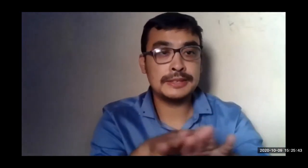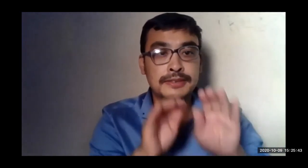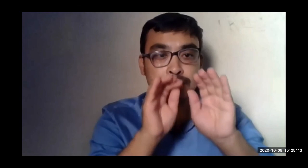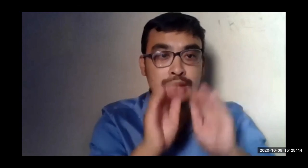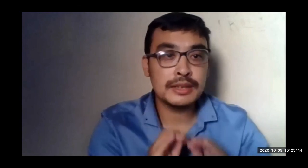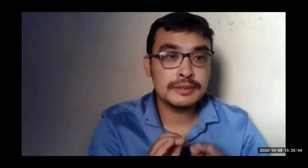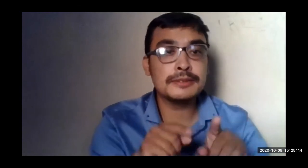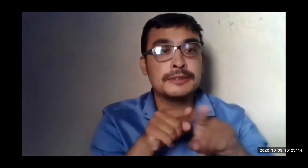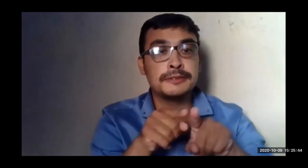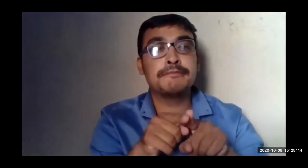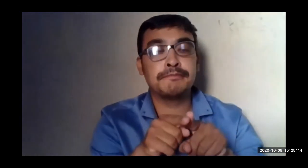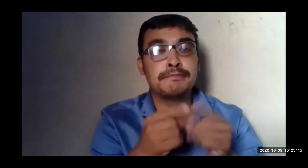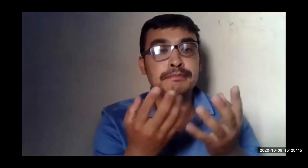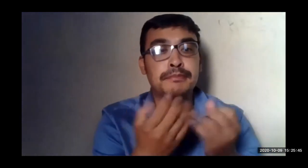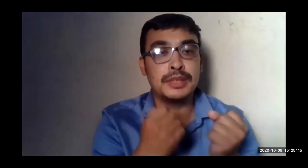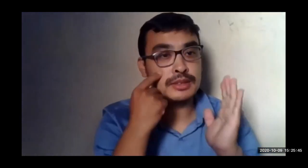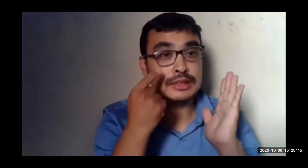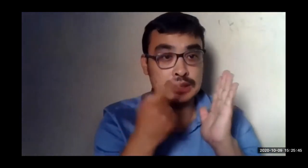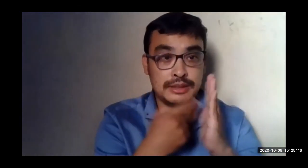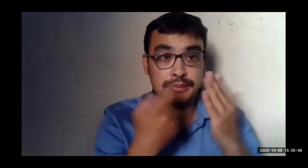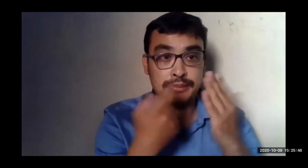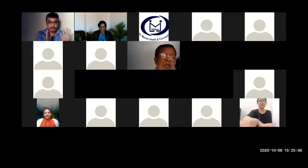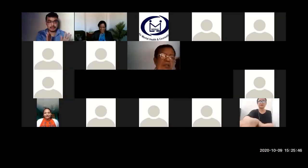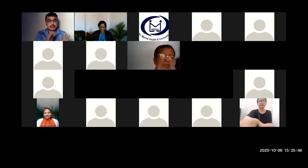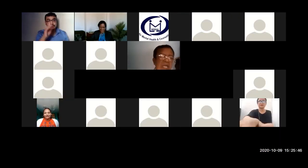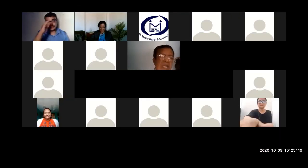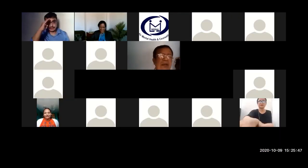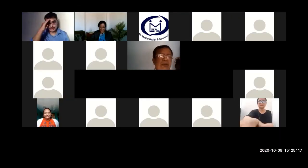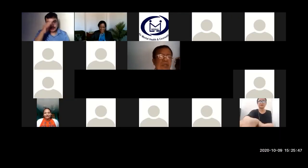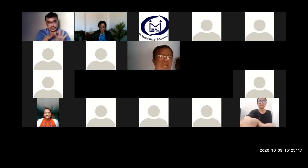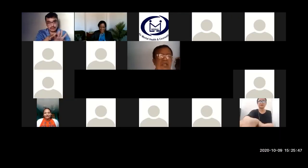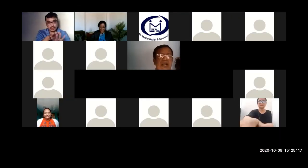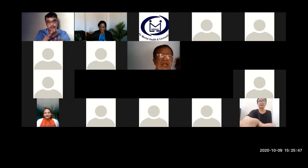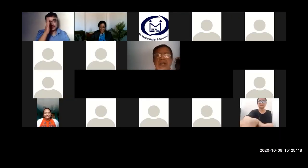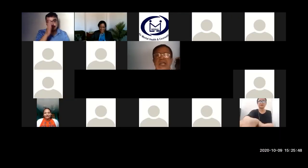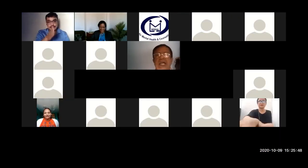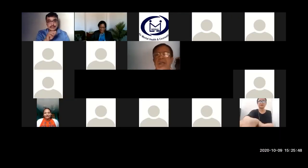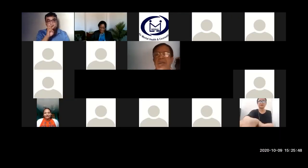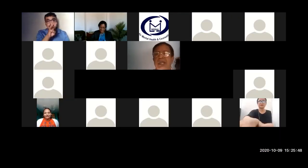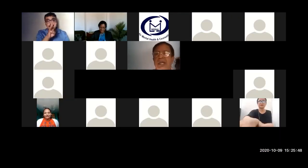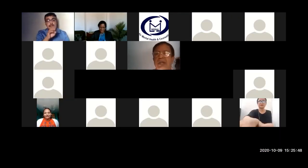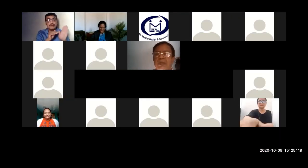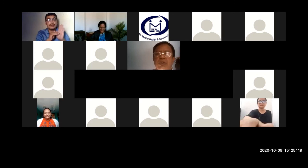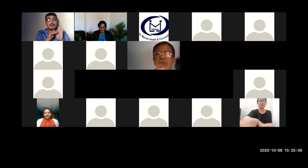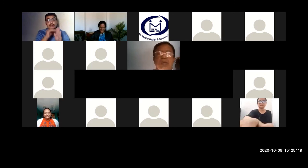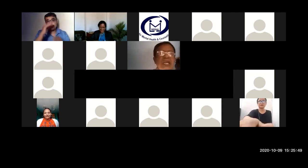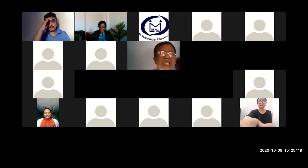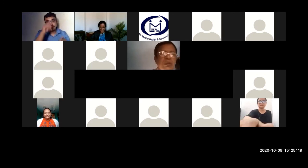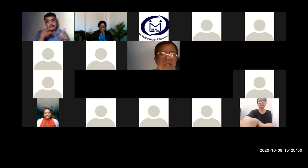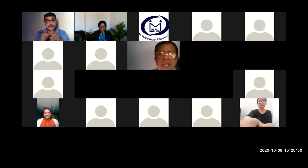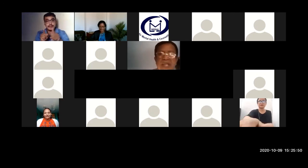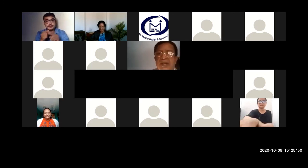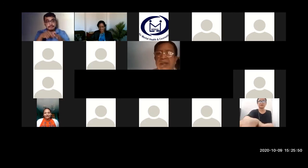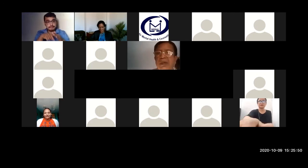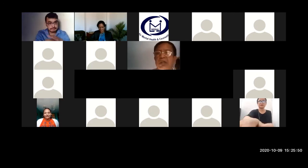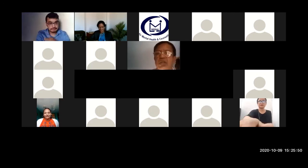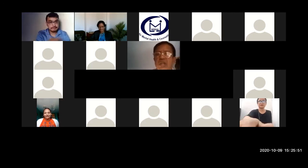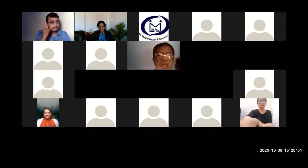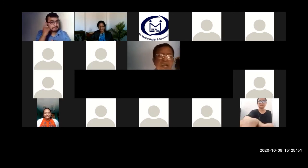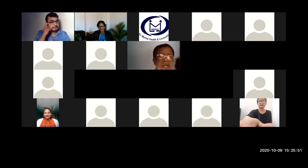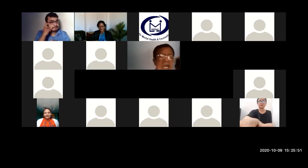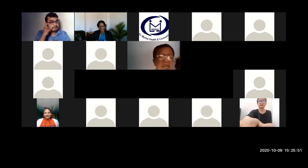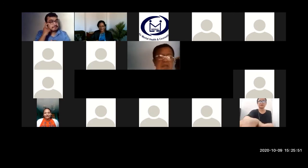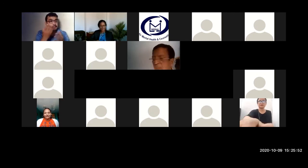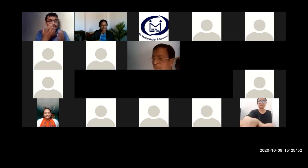लिएको देख्यौँ। त्यस कारणले गर्दाखेरि सरकार तिनै तहका सरकारले पनि यसलाई गम्भीर रूपमा लिएको देखिन्छ